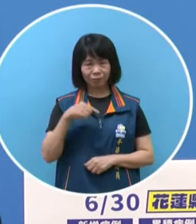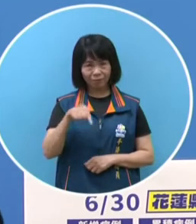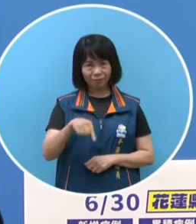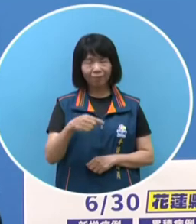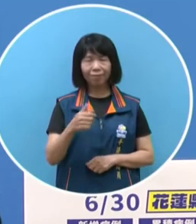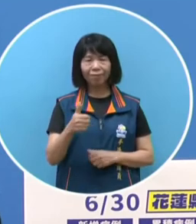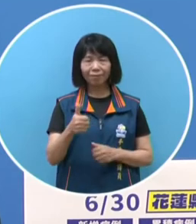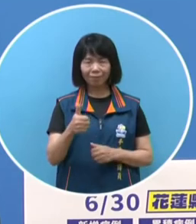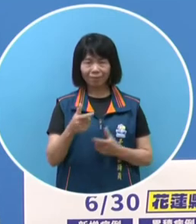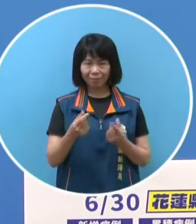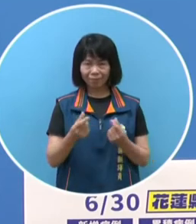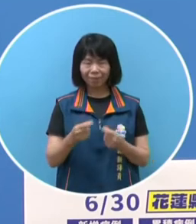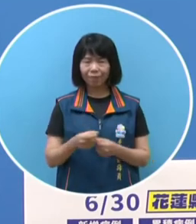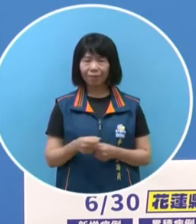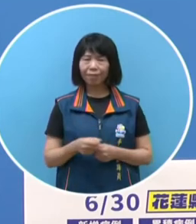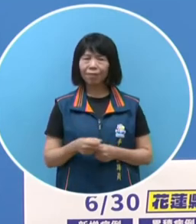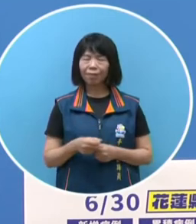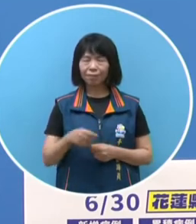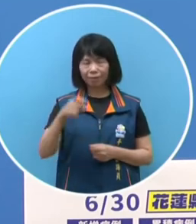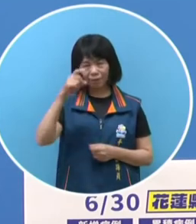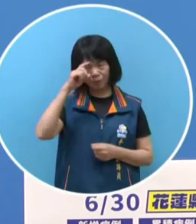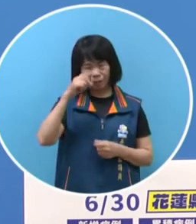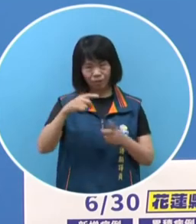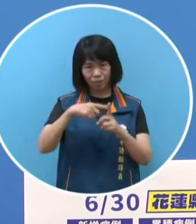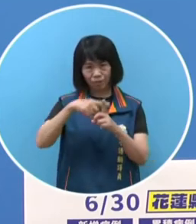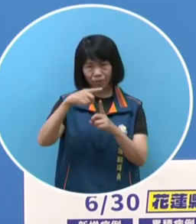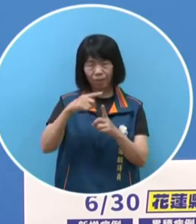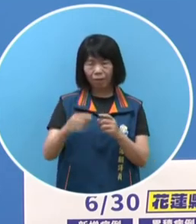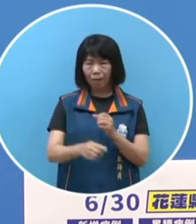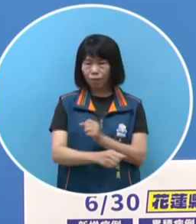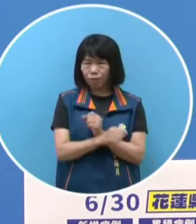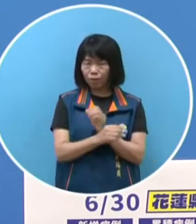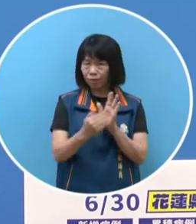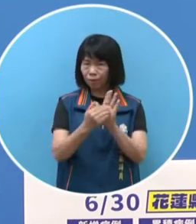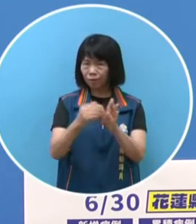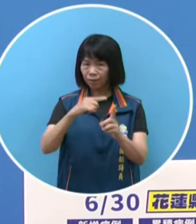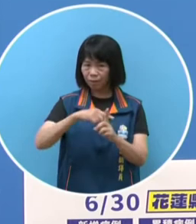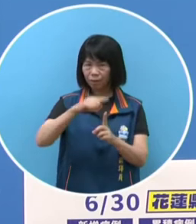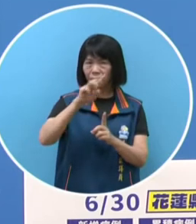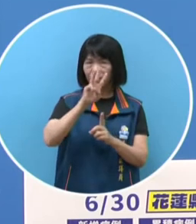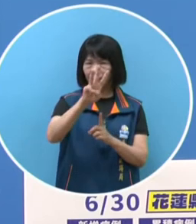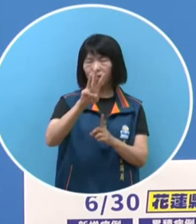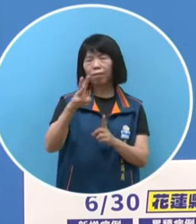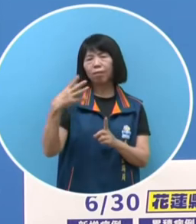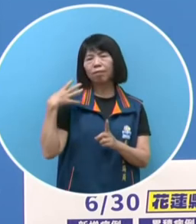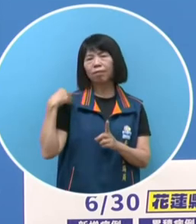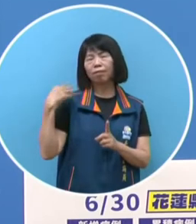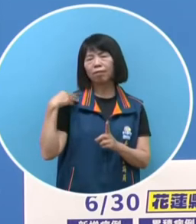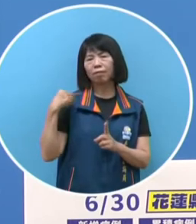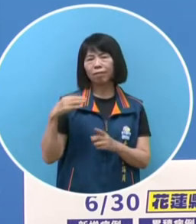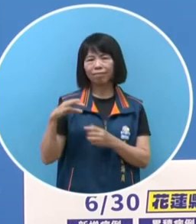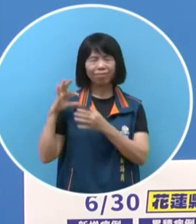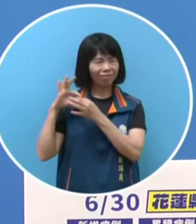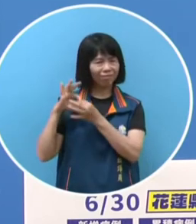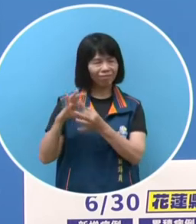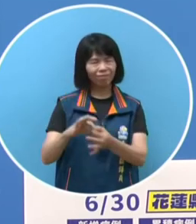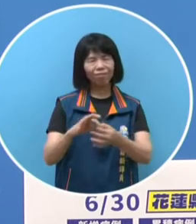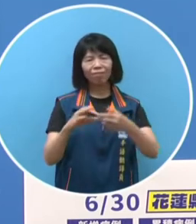是跟大家报告，三级警戒依旧存在，还在持续当中，